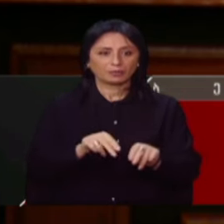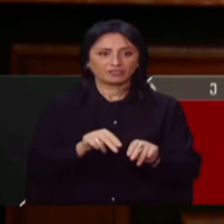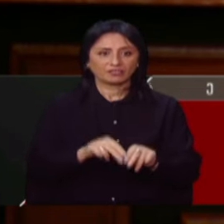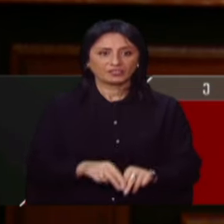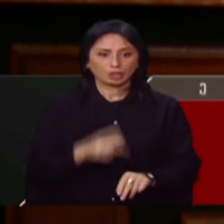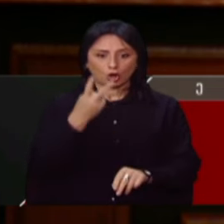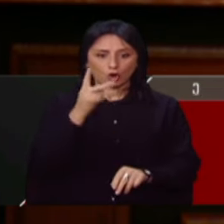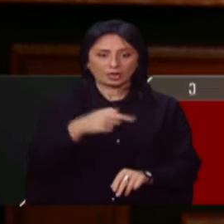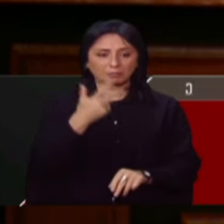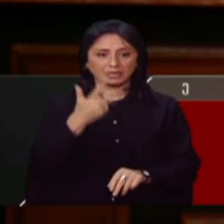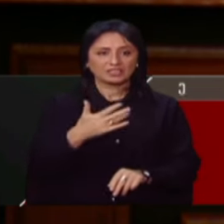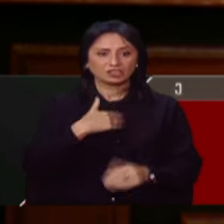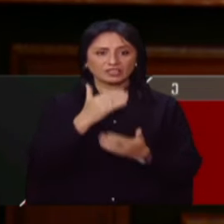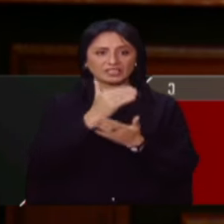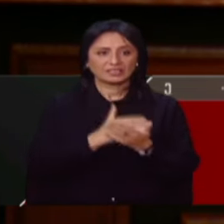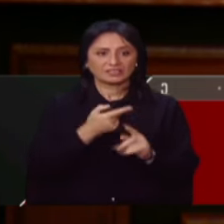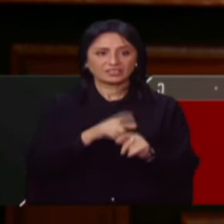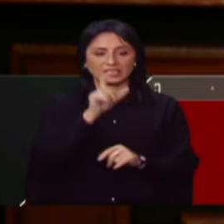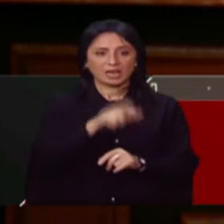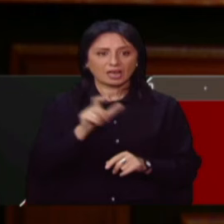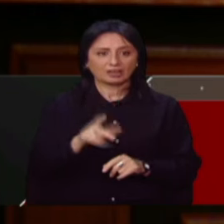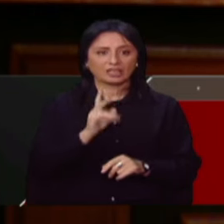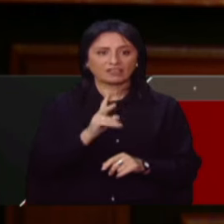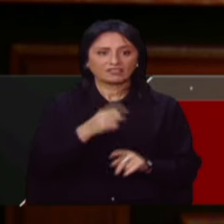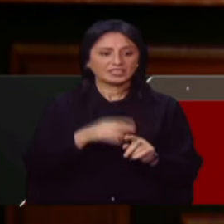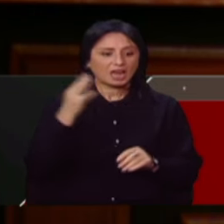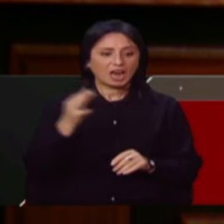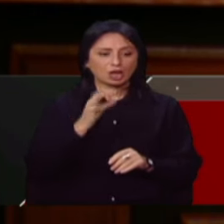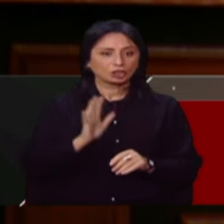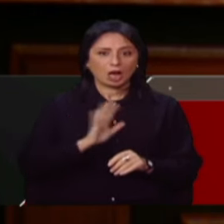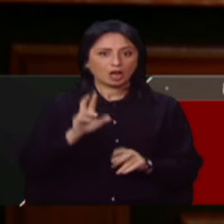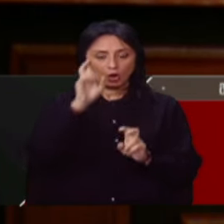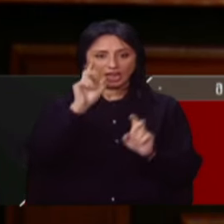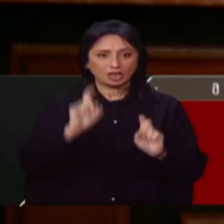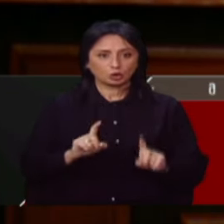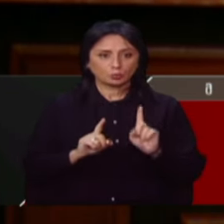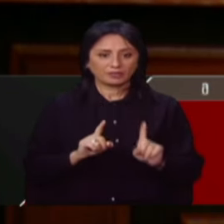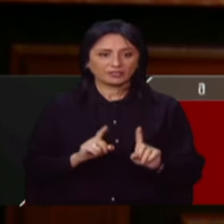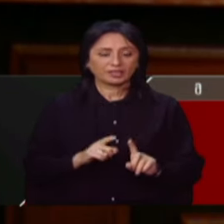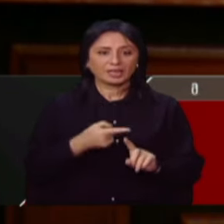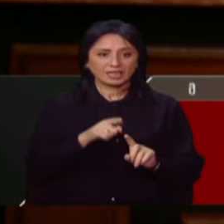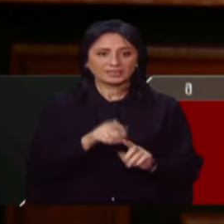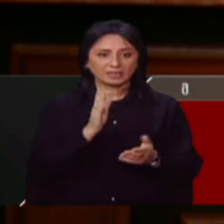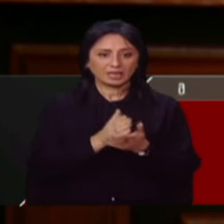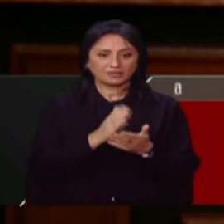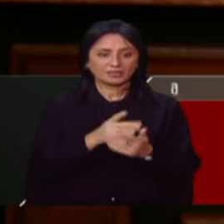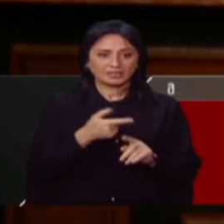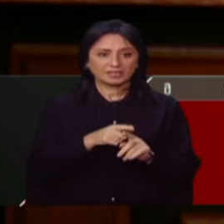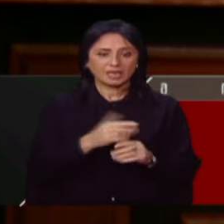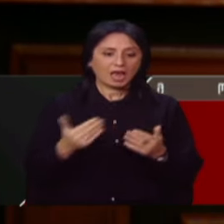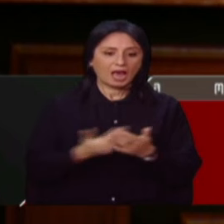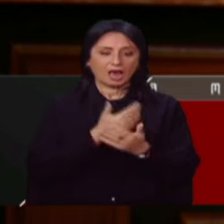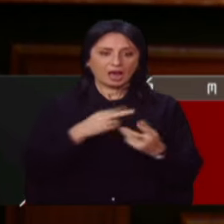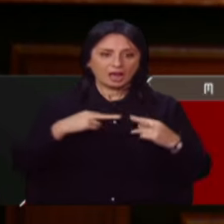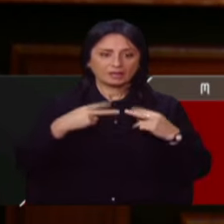ორი მესამე ჩვენი ის არის ის ხალხი, ვის არასდროს არ მოვიდა ხელისუფლებაში. იმიტომ ეს არის განაცხადება ახალი